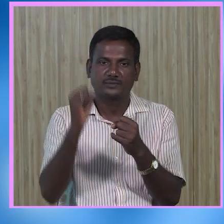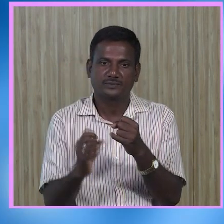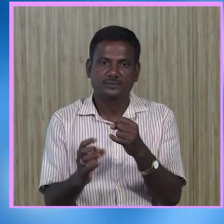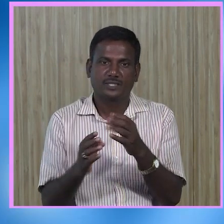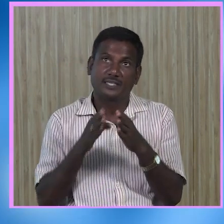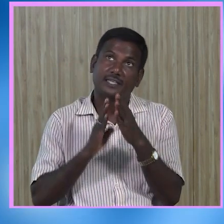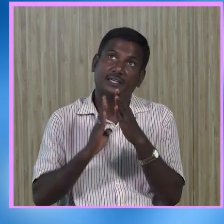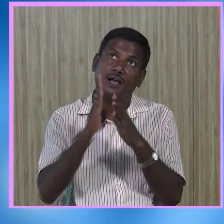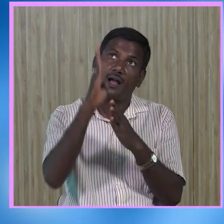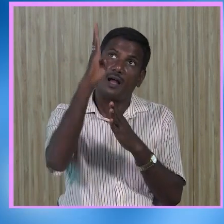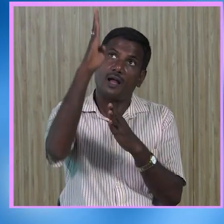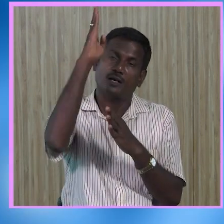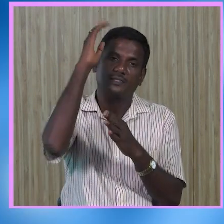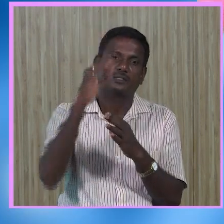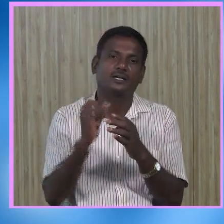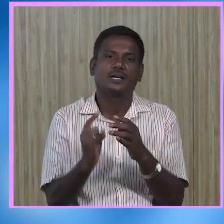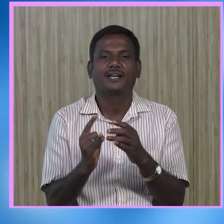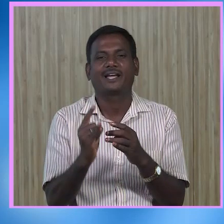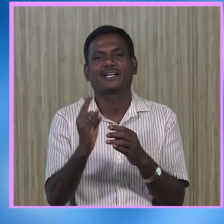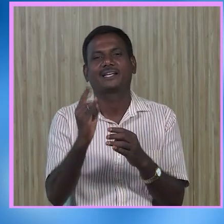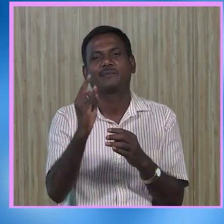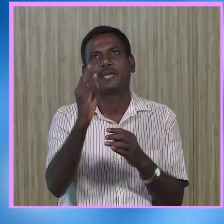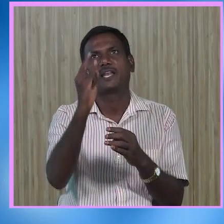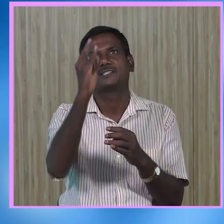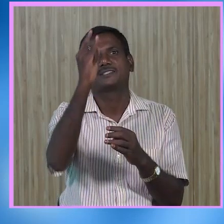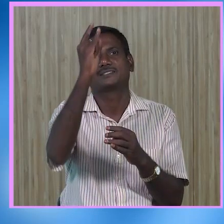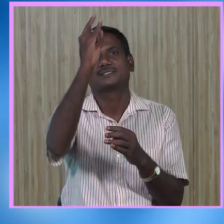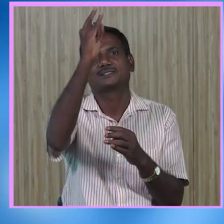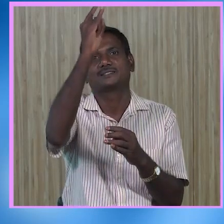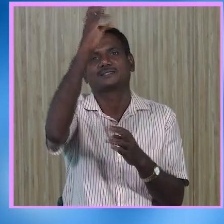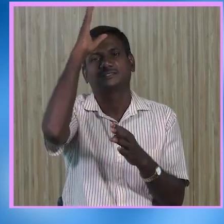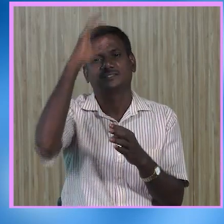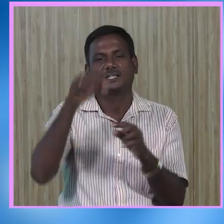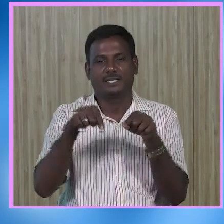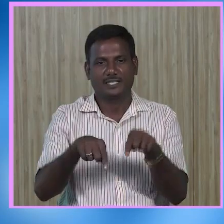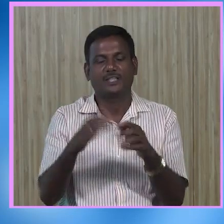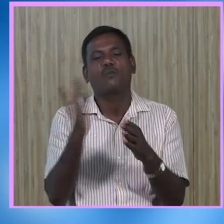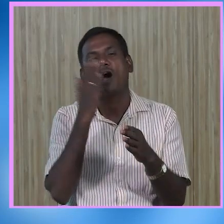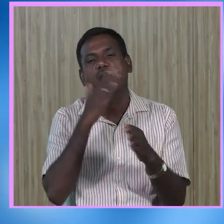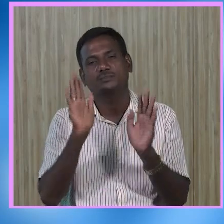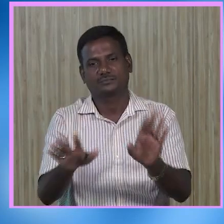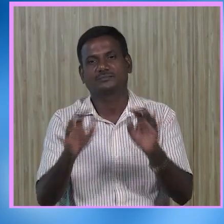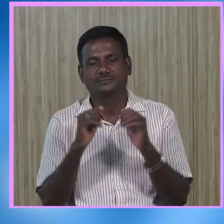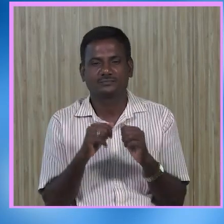புவியீர்ப்பு விசைக்கு எதிராக ராக்கெட்டை மேல் நோக்கி உயர்த்தக்கூடியது இந்த வாயு.